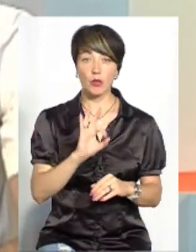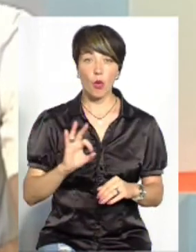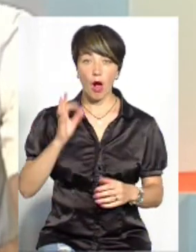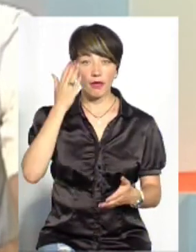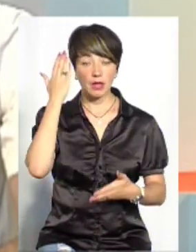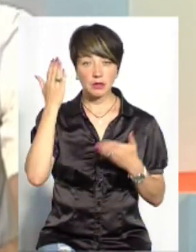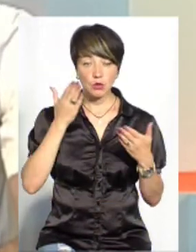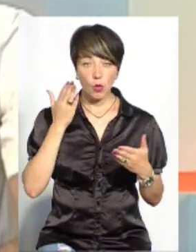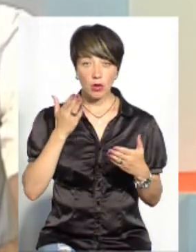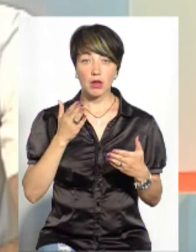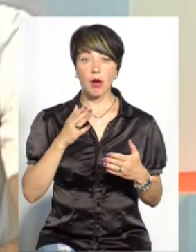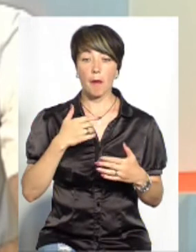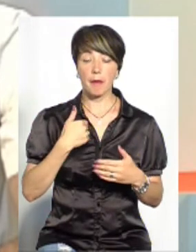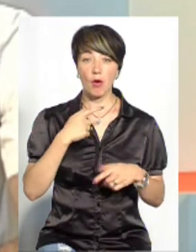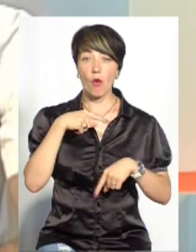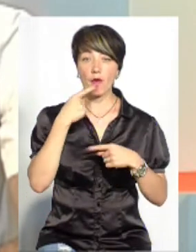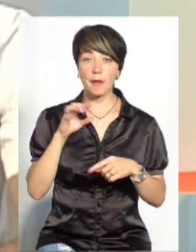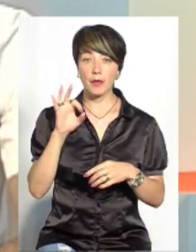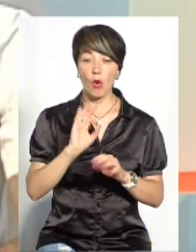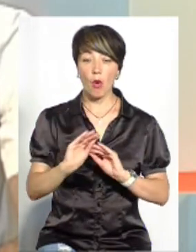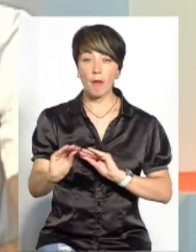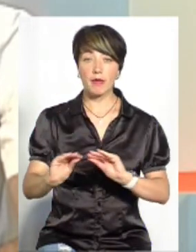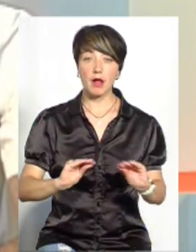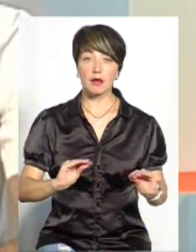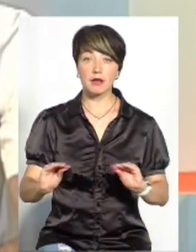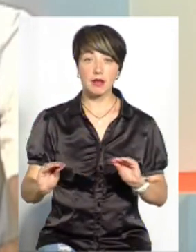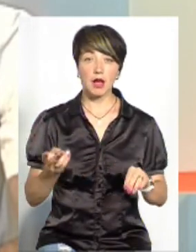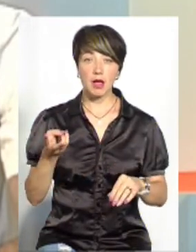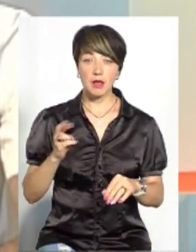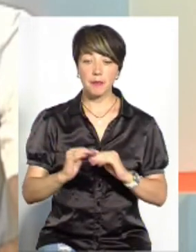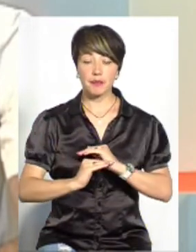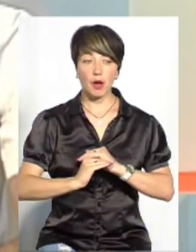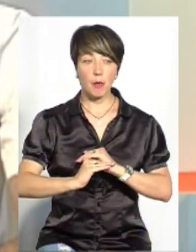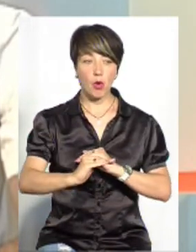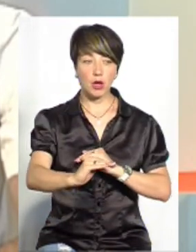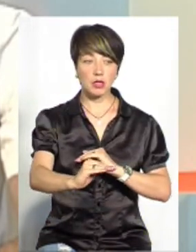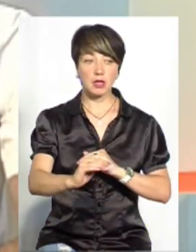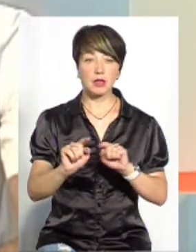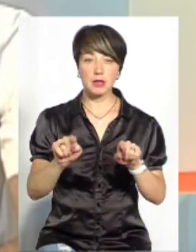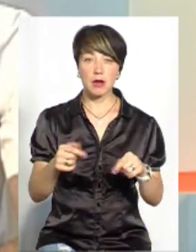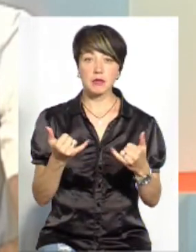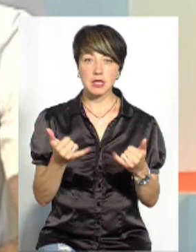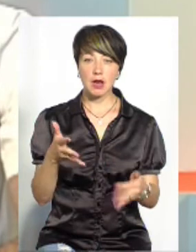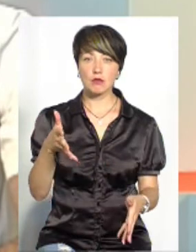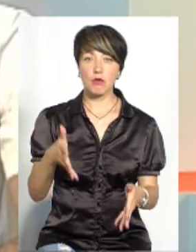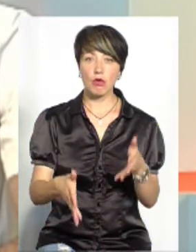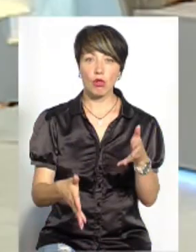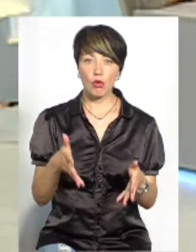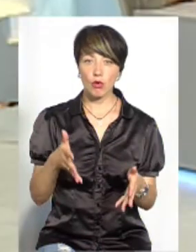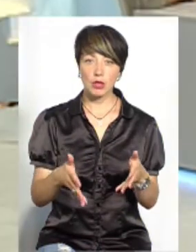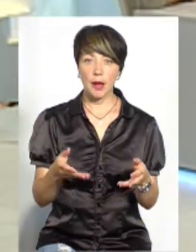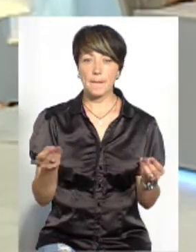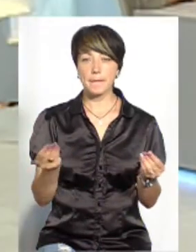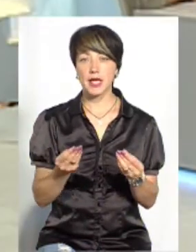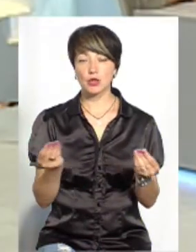самі атракціони, мова йде про обладнання покриття. Та? Тобто там зараз болото,